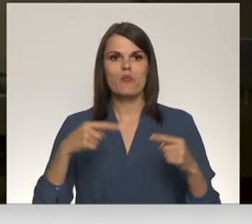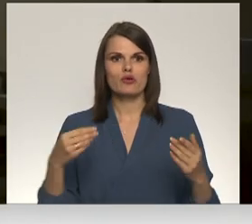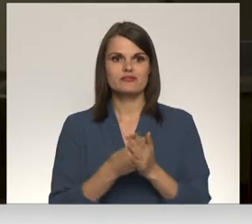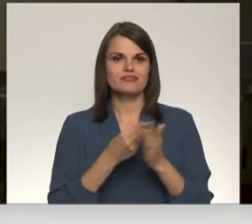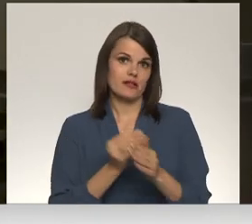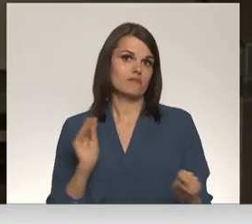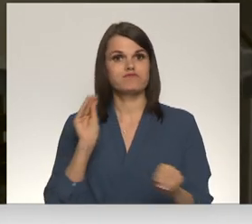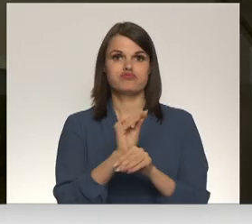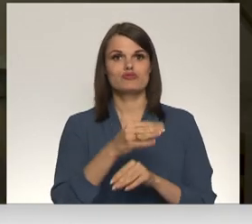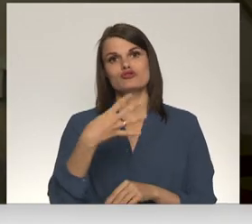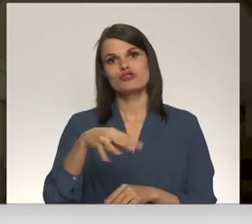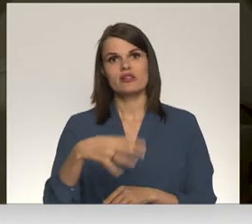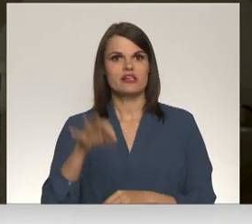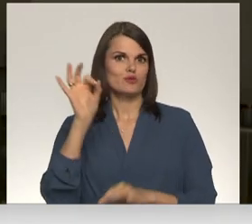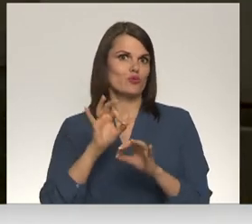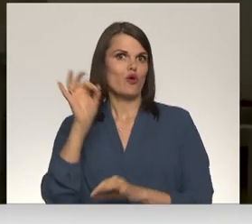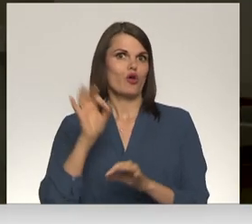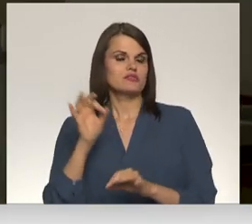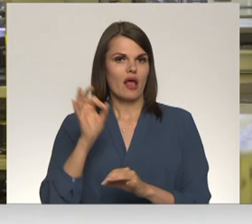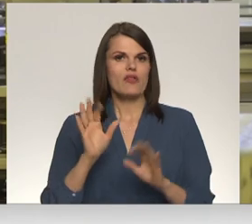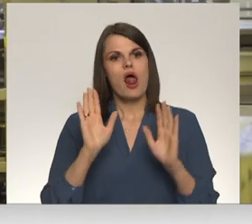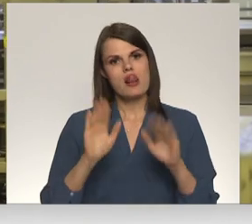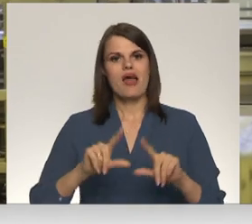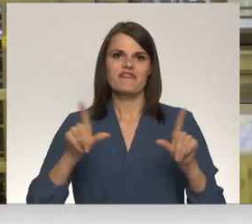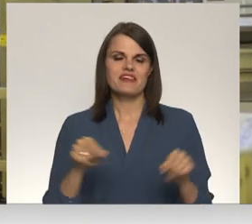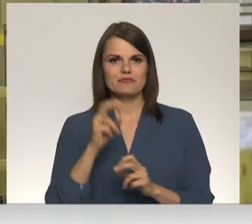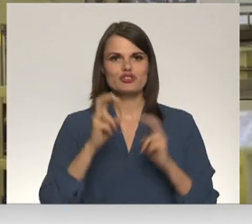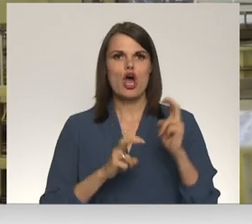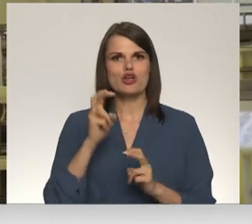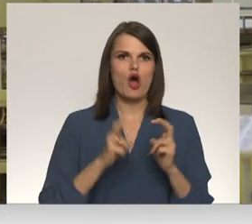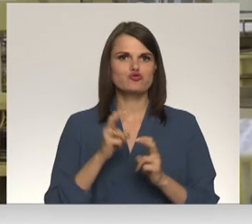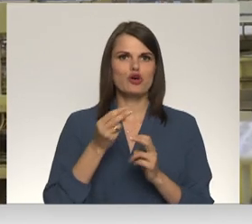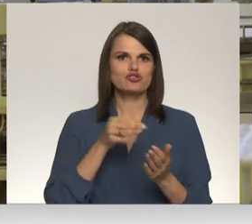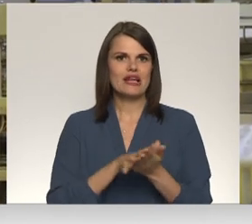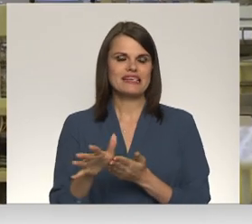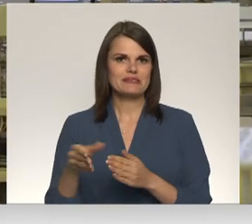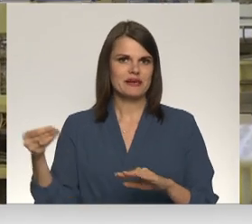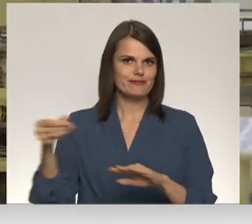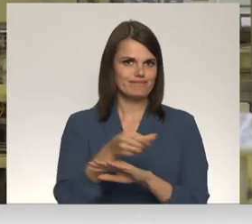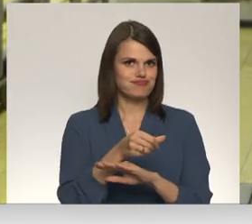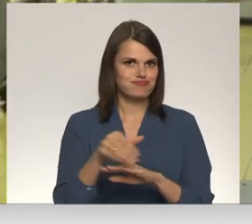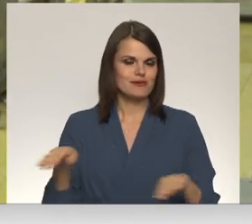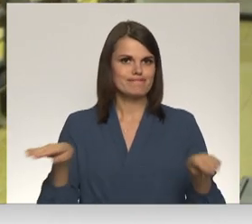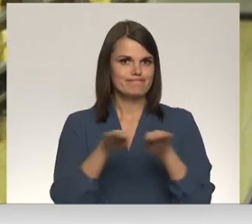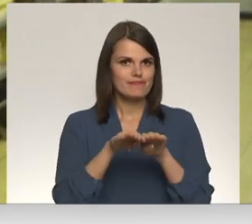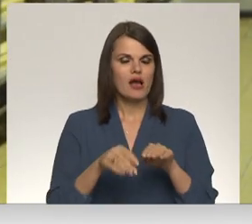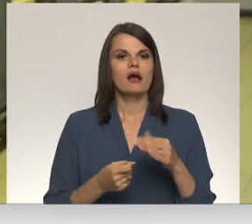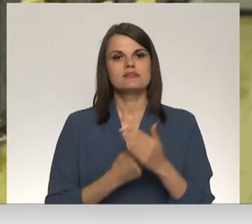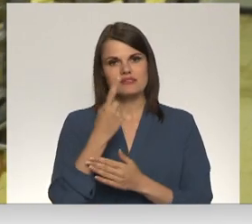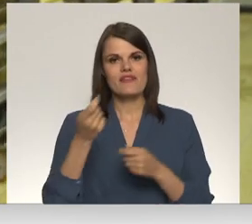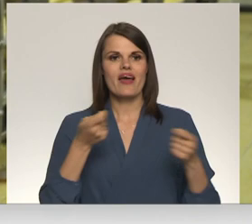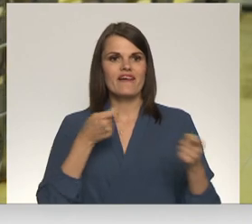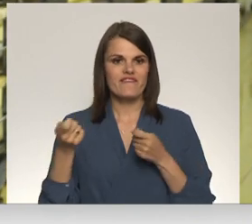par aptuveni 45%, lai tādējādi sektu ražošanas izmaksas. Tas savukārt varētu nozīmēt veikalu plaukt